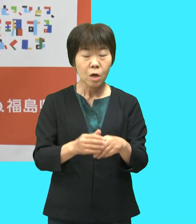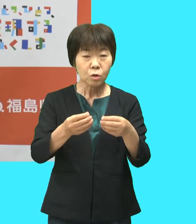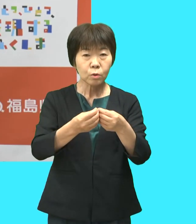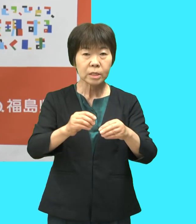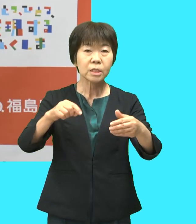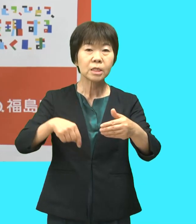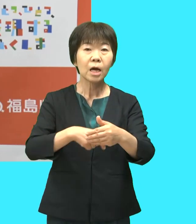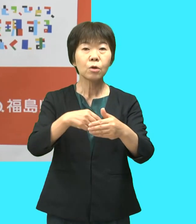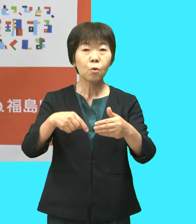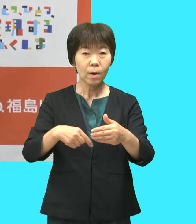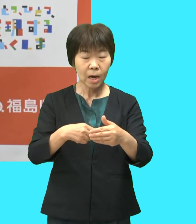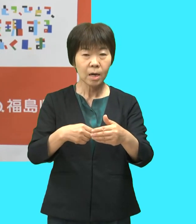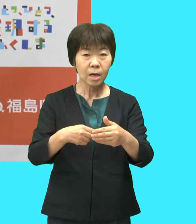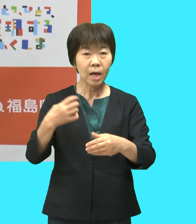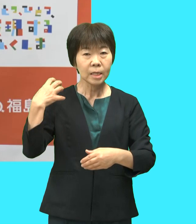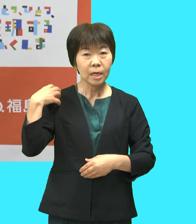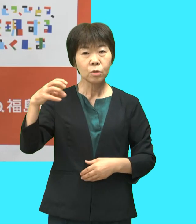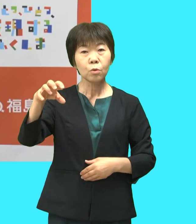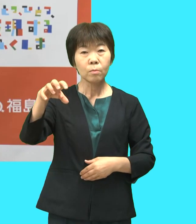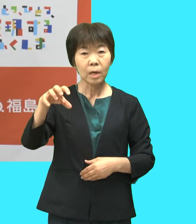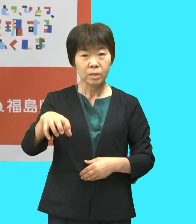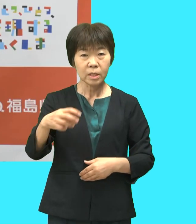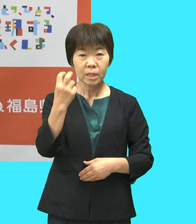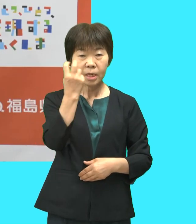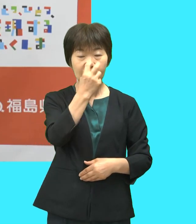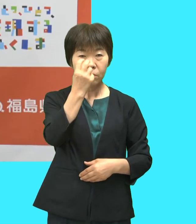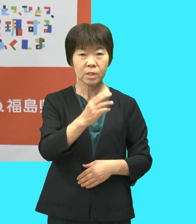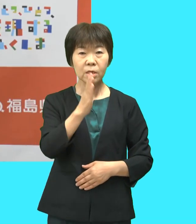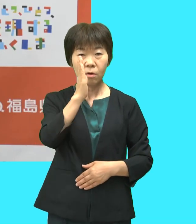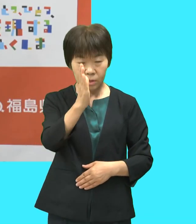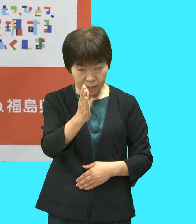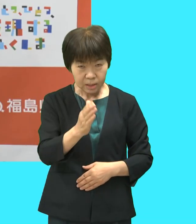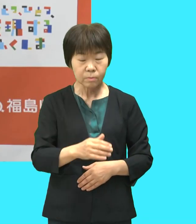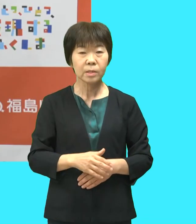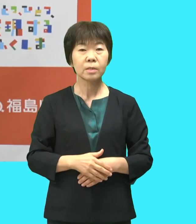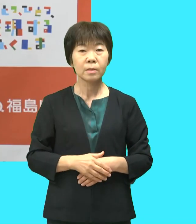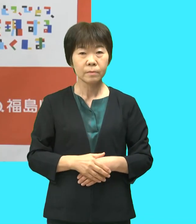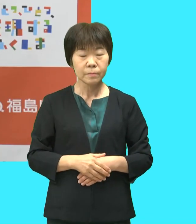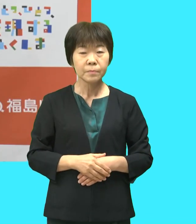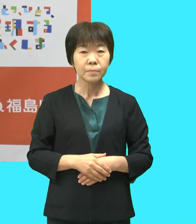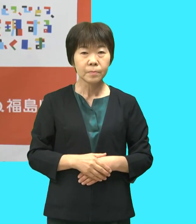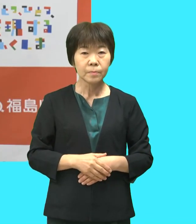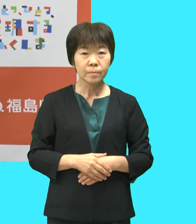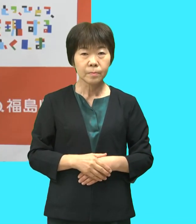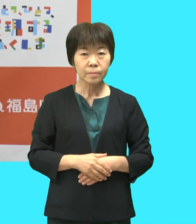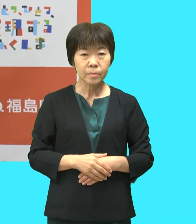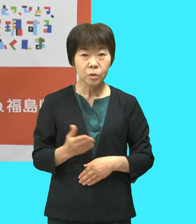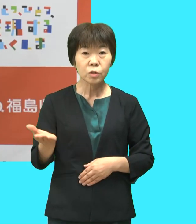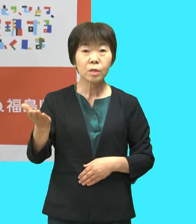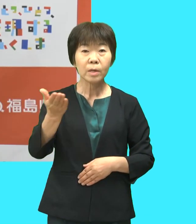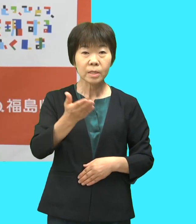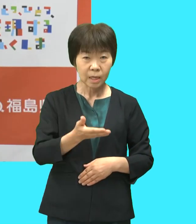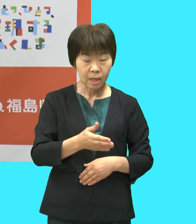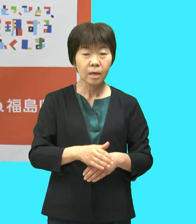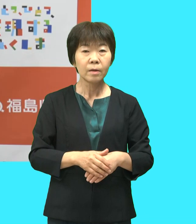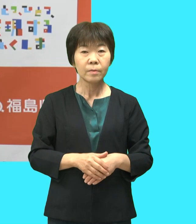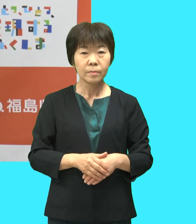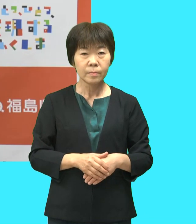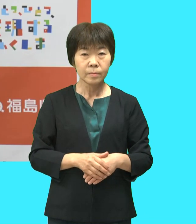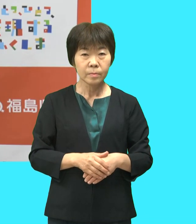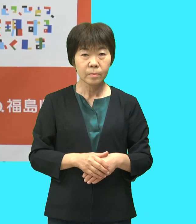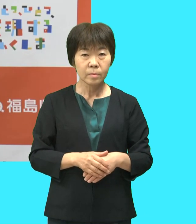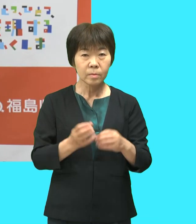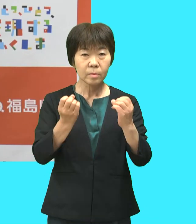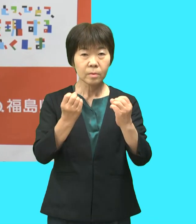な内容については担当部局にご確認をいただければと思います。で、続きまして